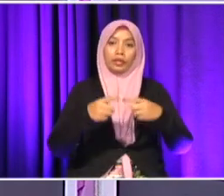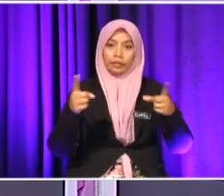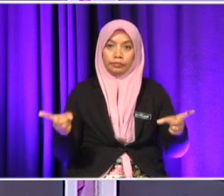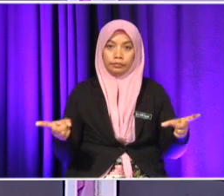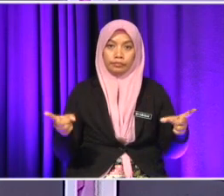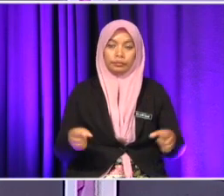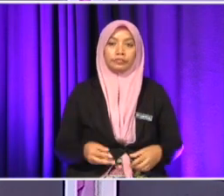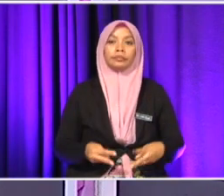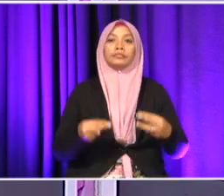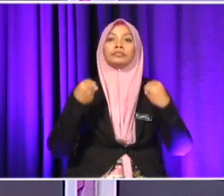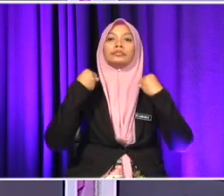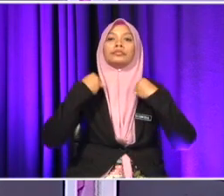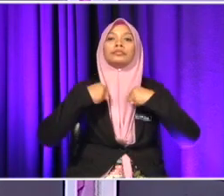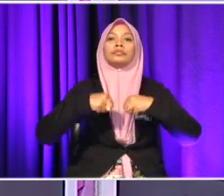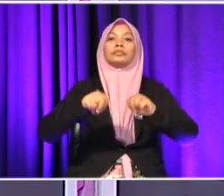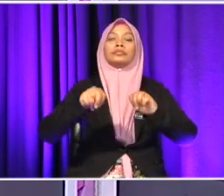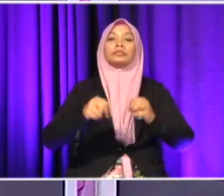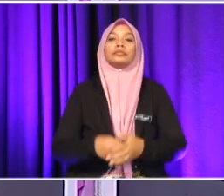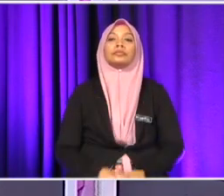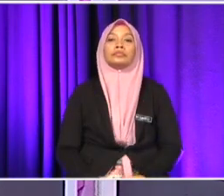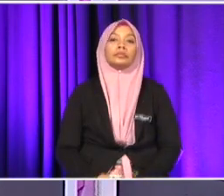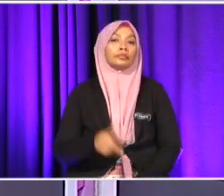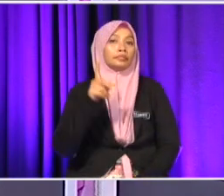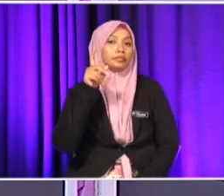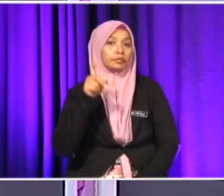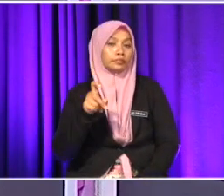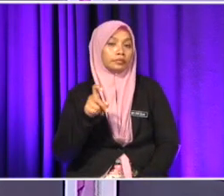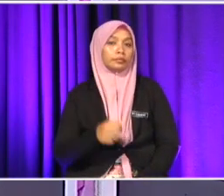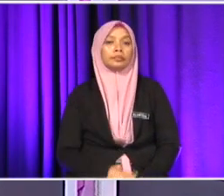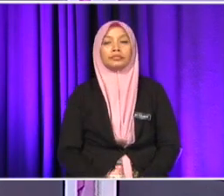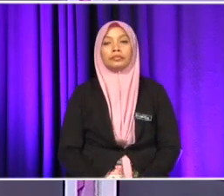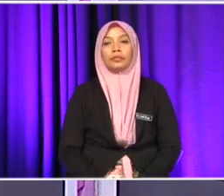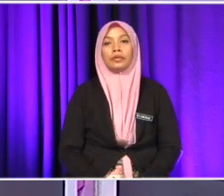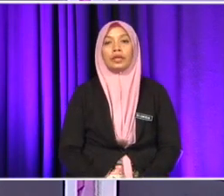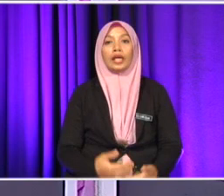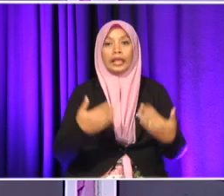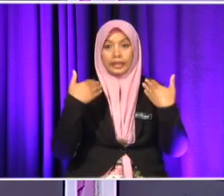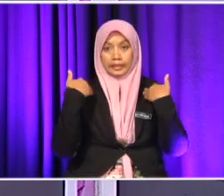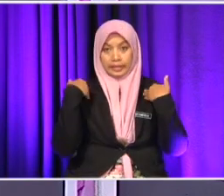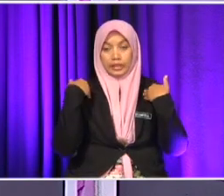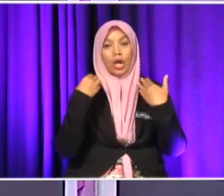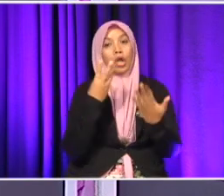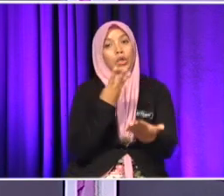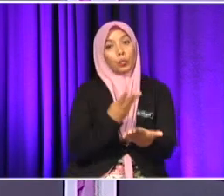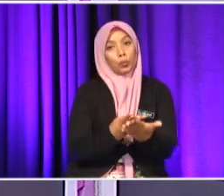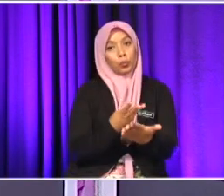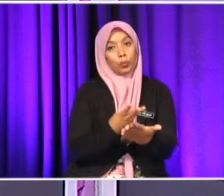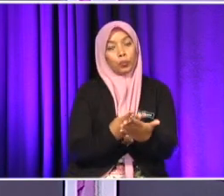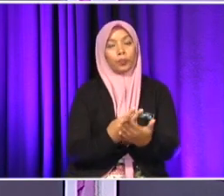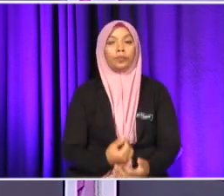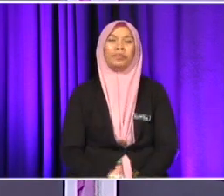pemasaran pastilah tadi memerlukan ke keuangan oke oke